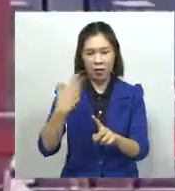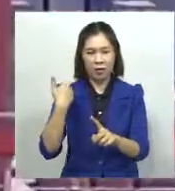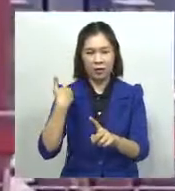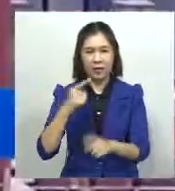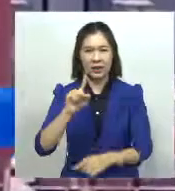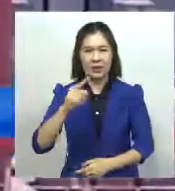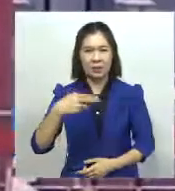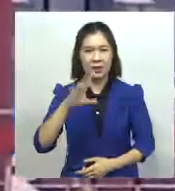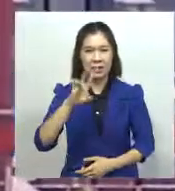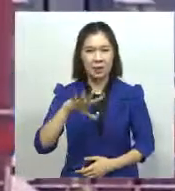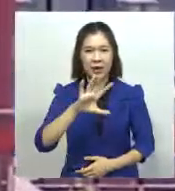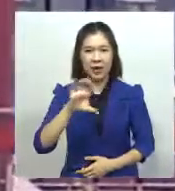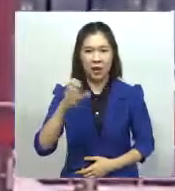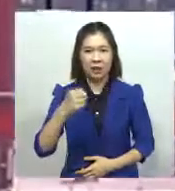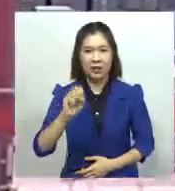ค่า